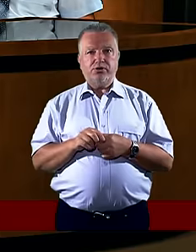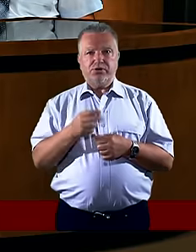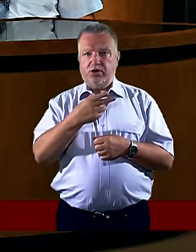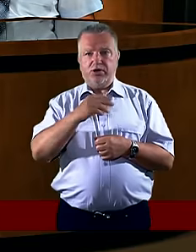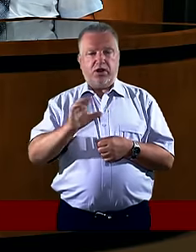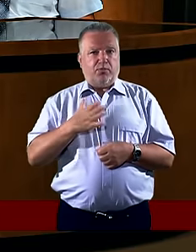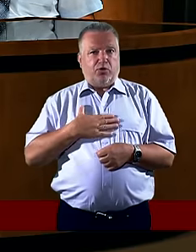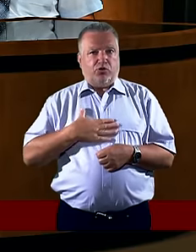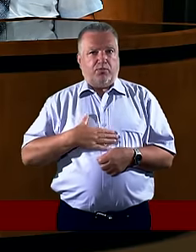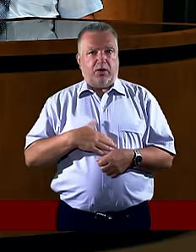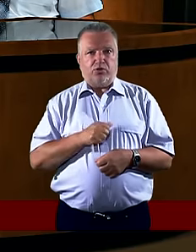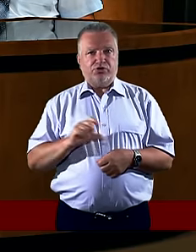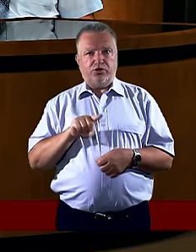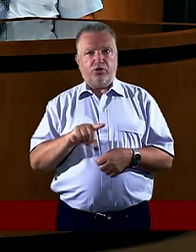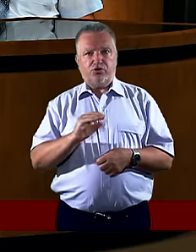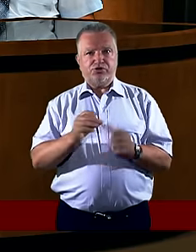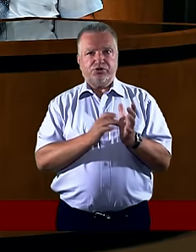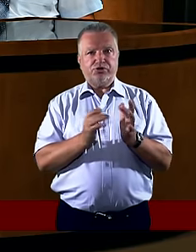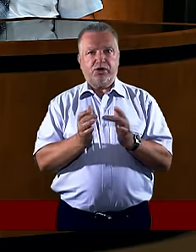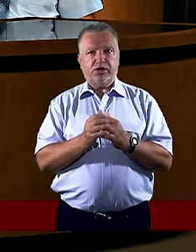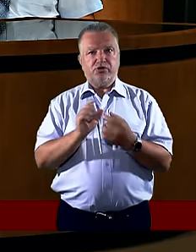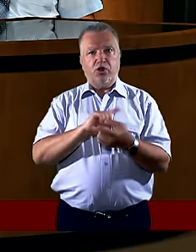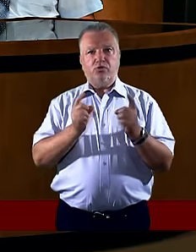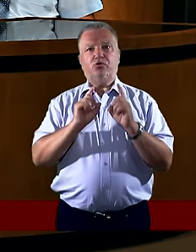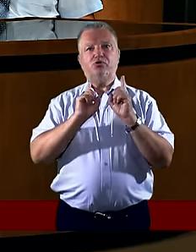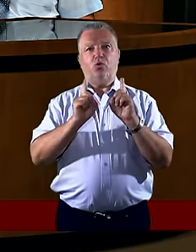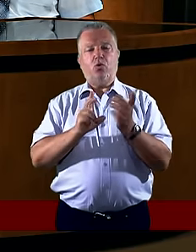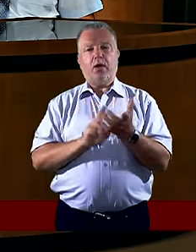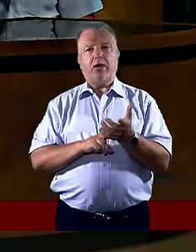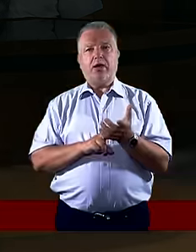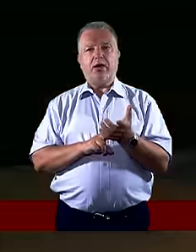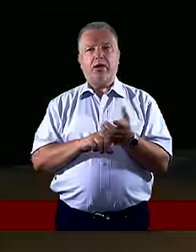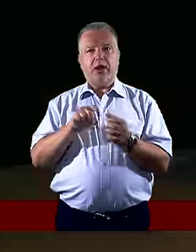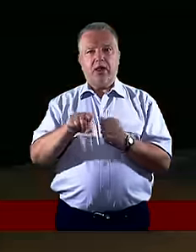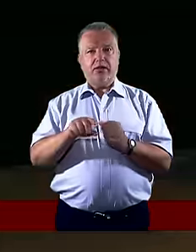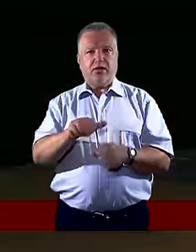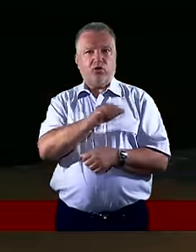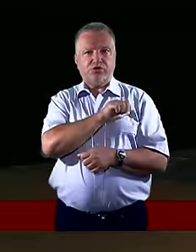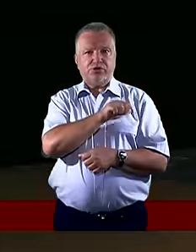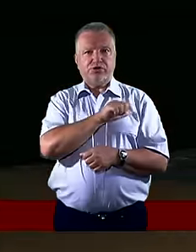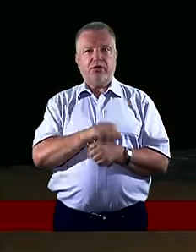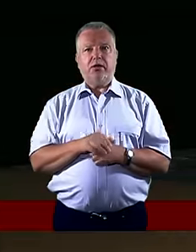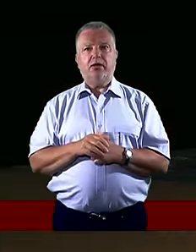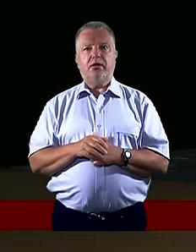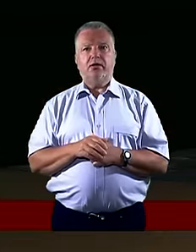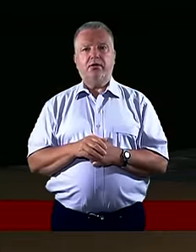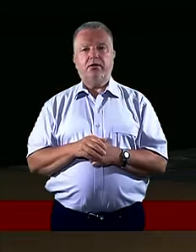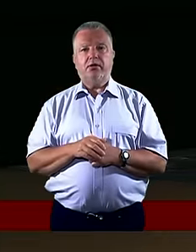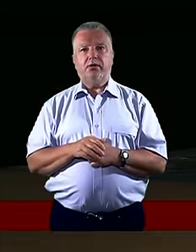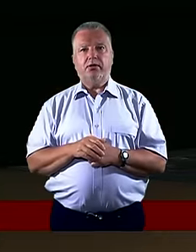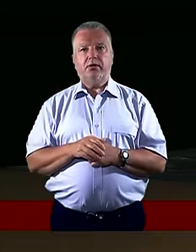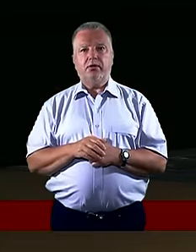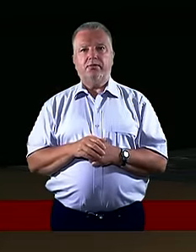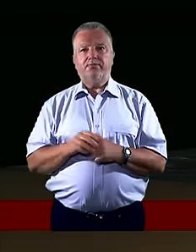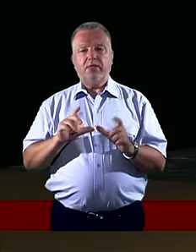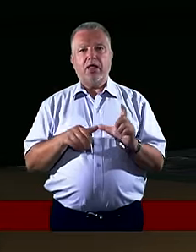się nie podobało to, że akurat Pan Jezus zwrócił uwagę na tego grzesznika,